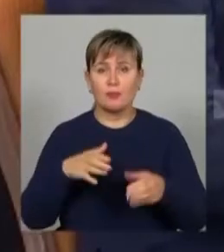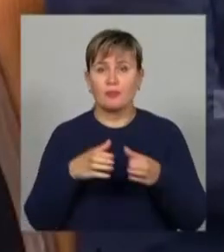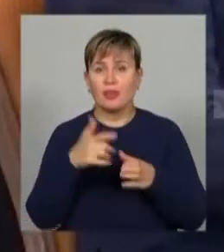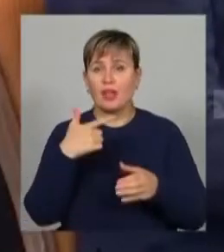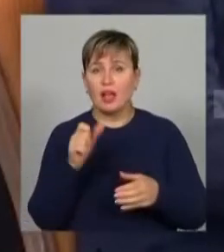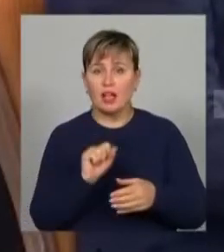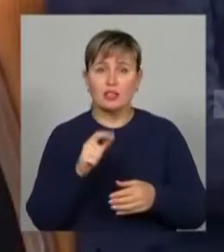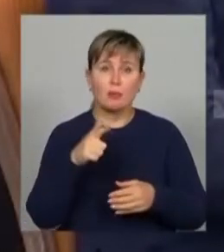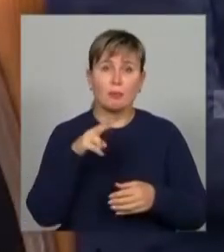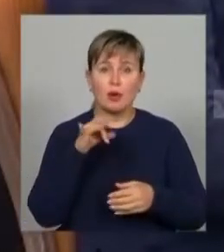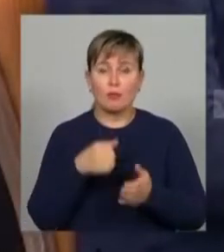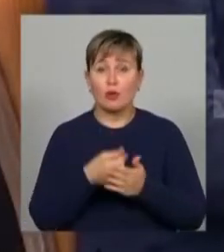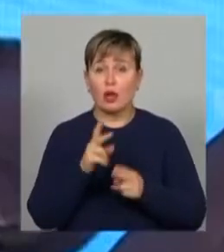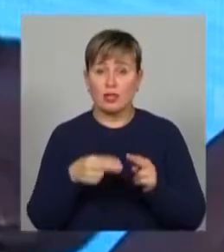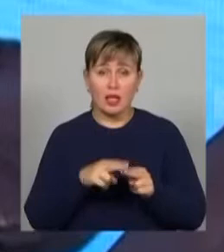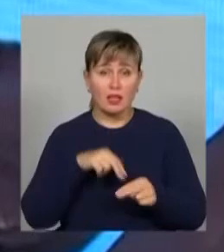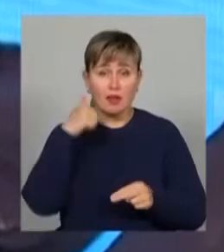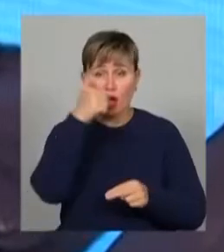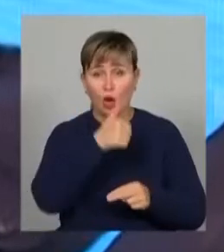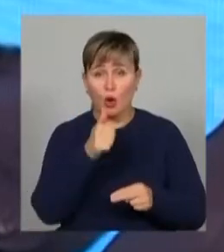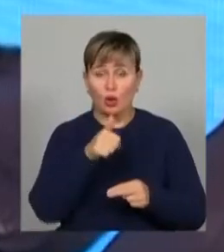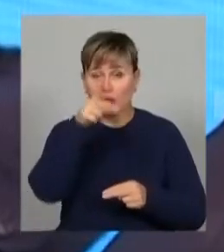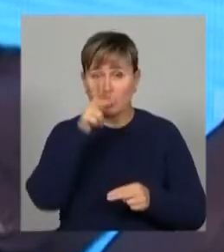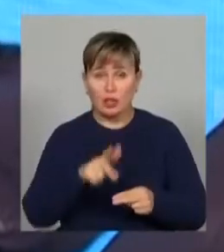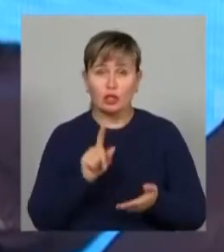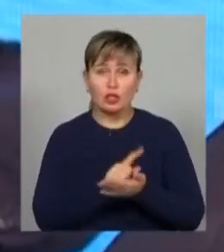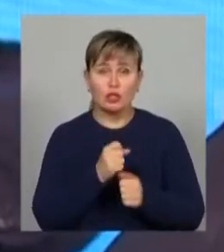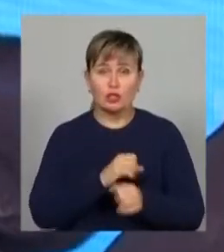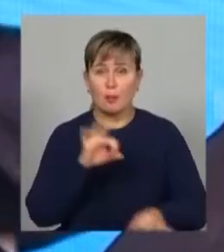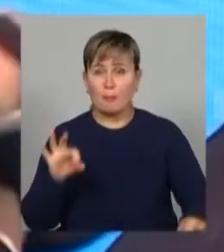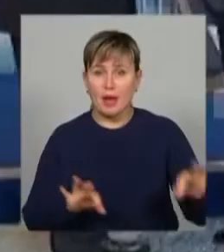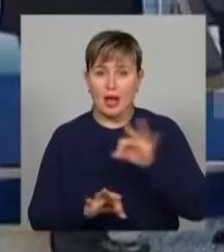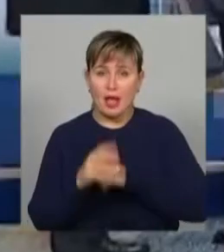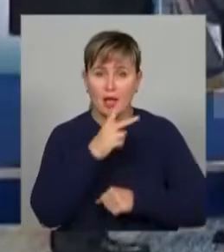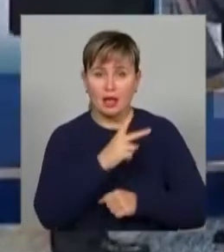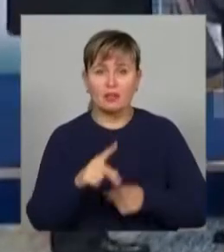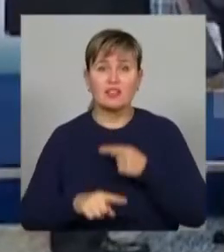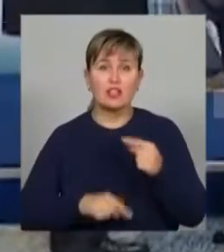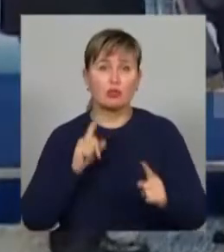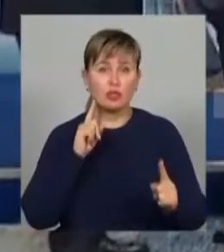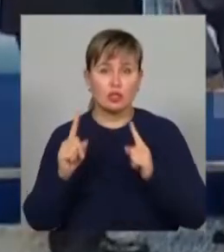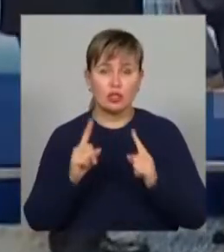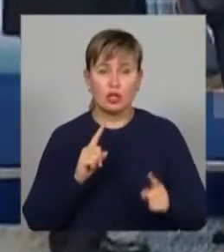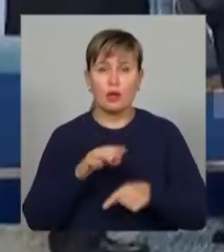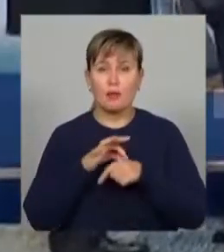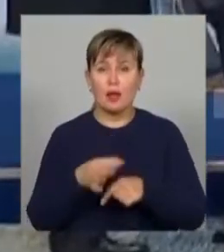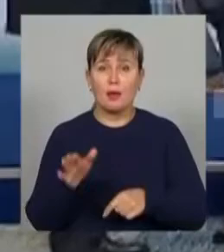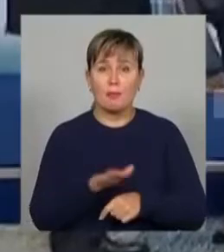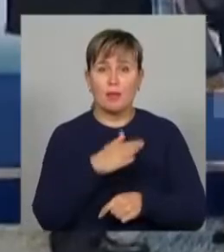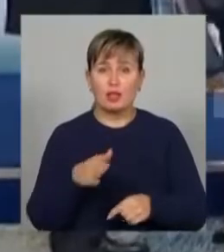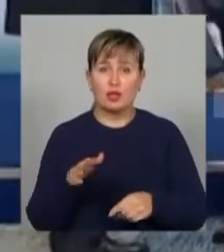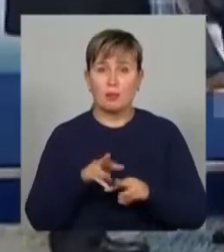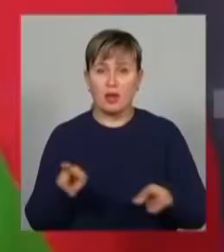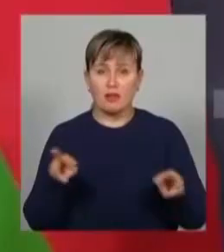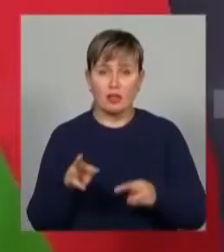«Казахгаз» до конца первого квартала текущего года должны провести оценку проекта газификации. Следующее заседание Межправительственного совета